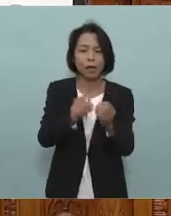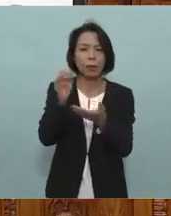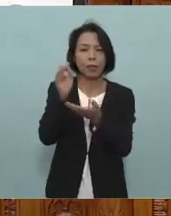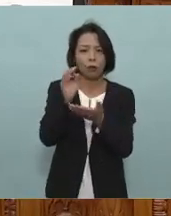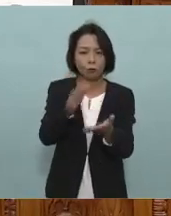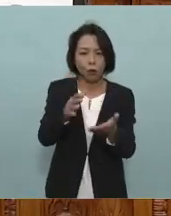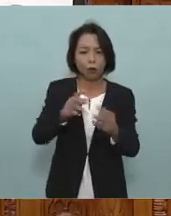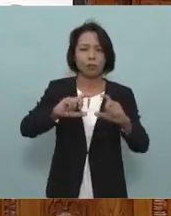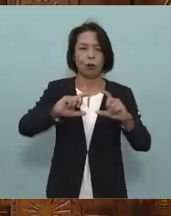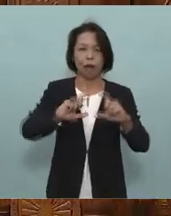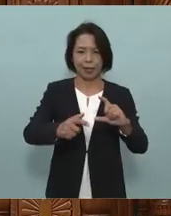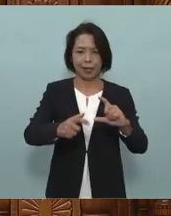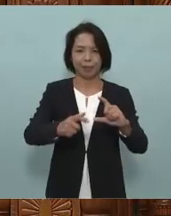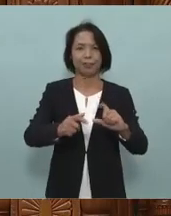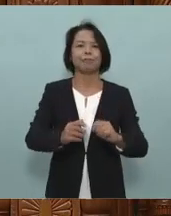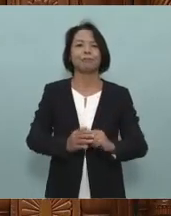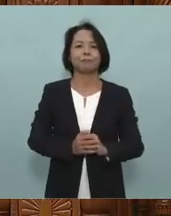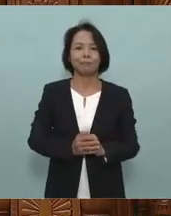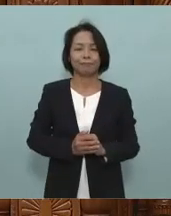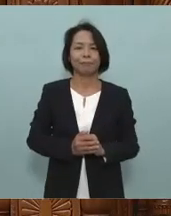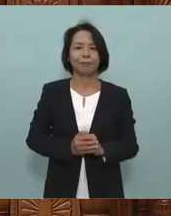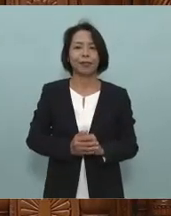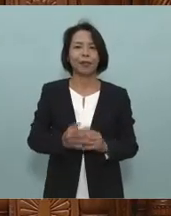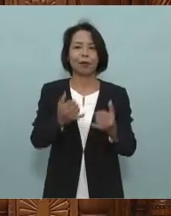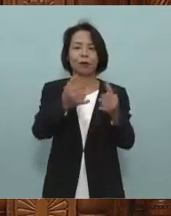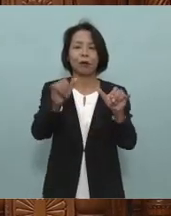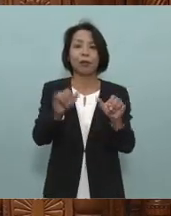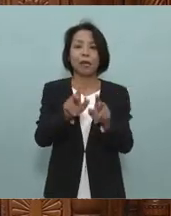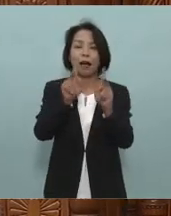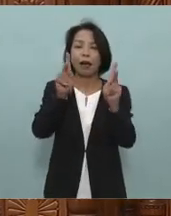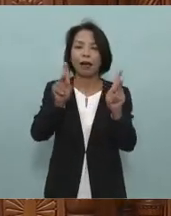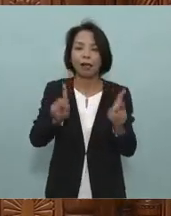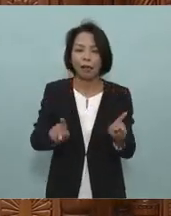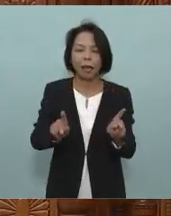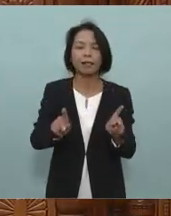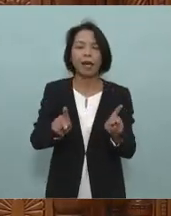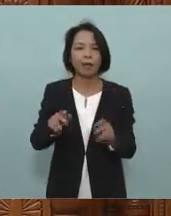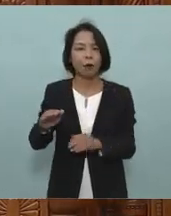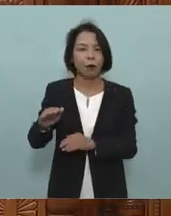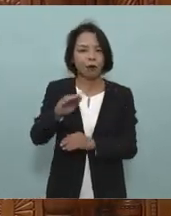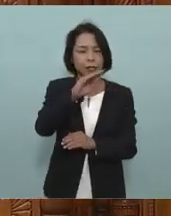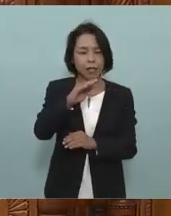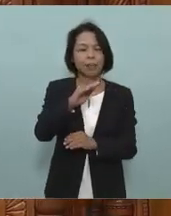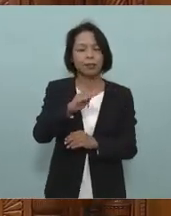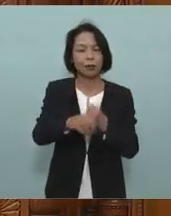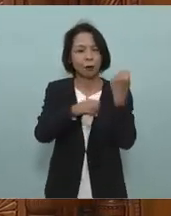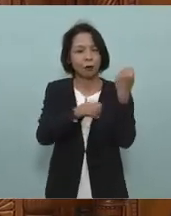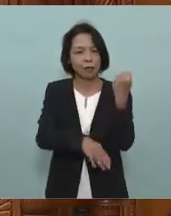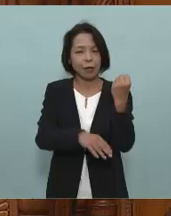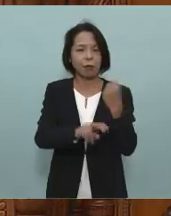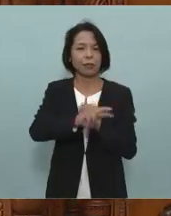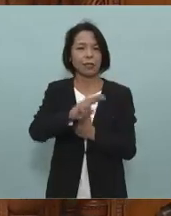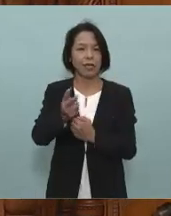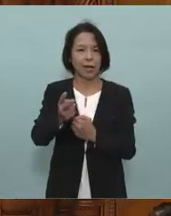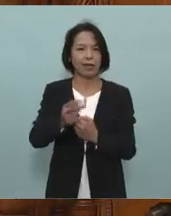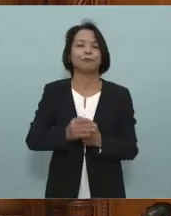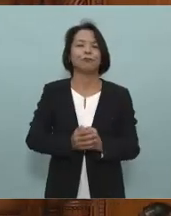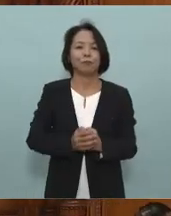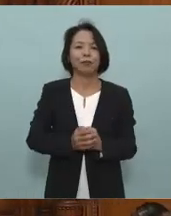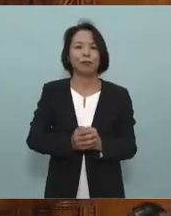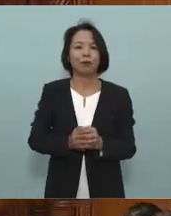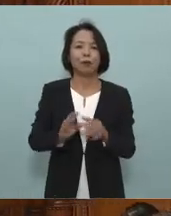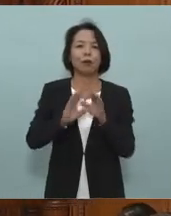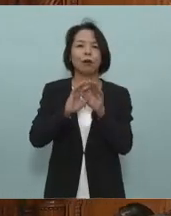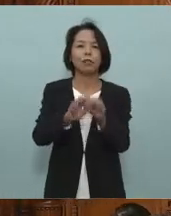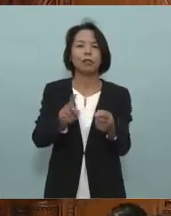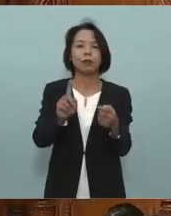と改革です政界社会課題を成長のエンジンへと転換し持続的